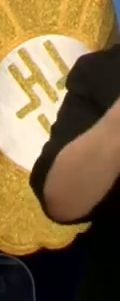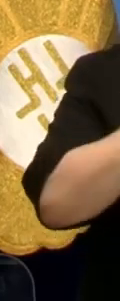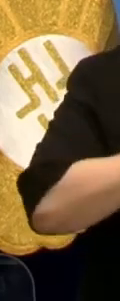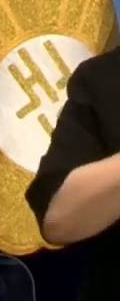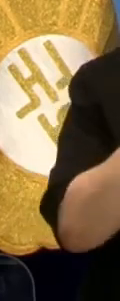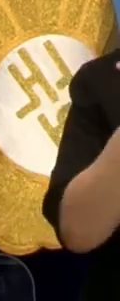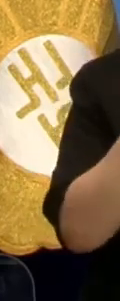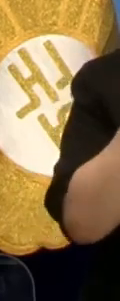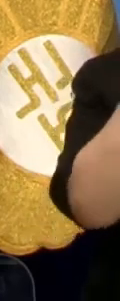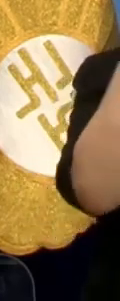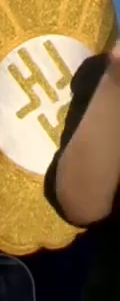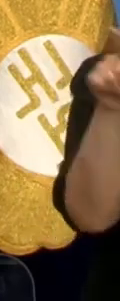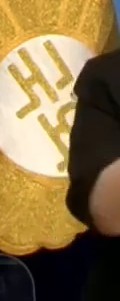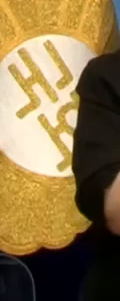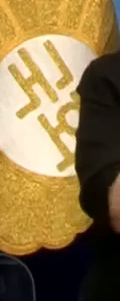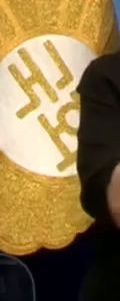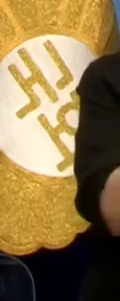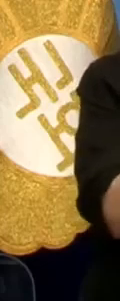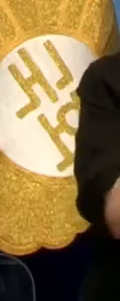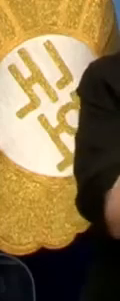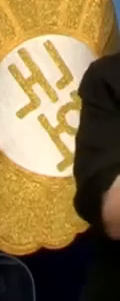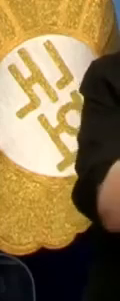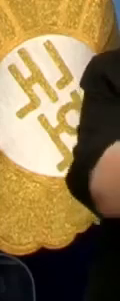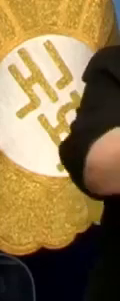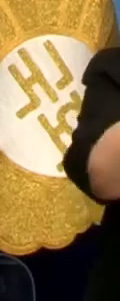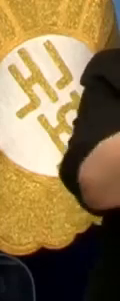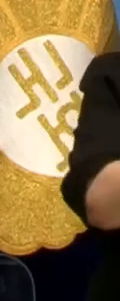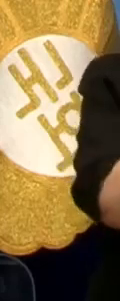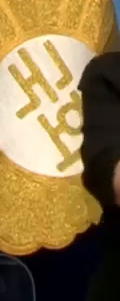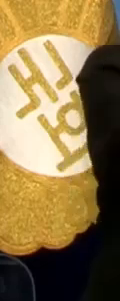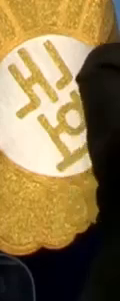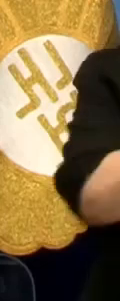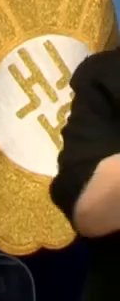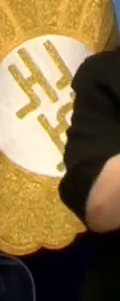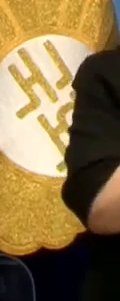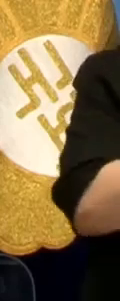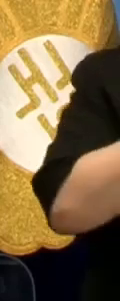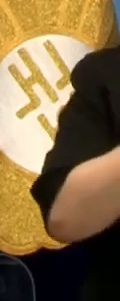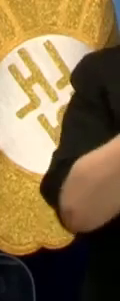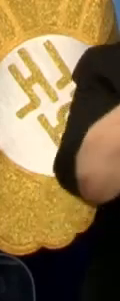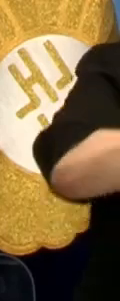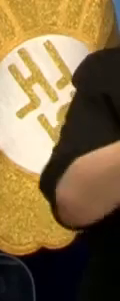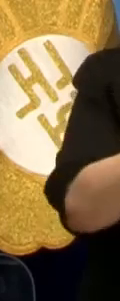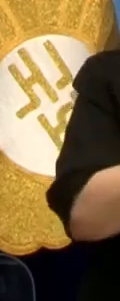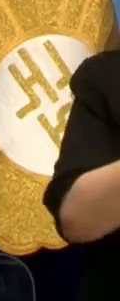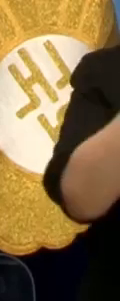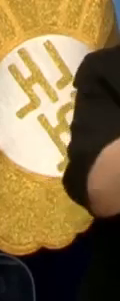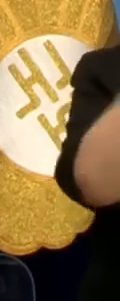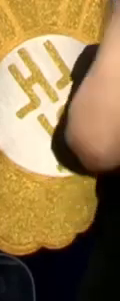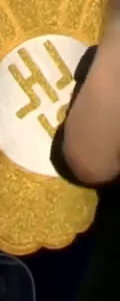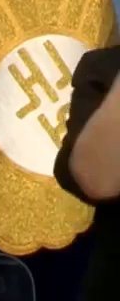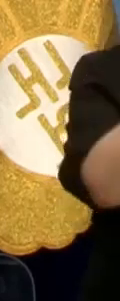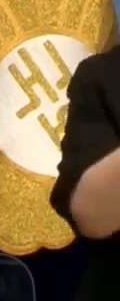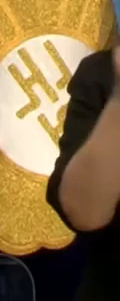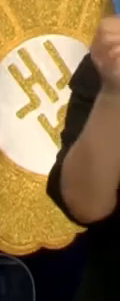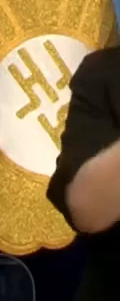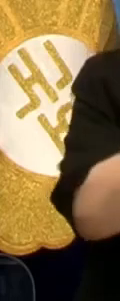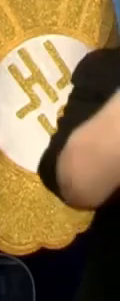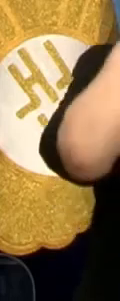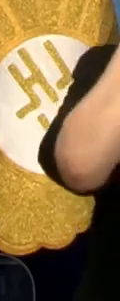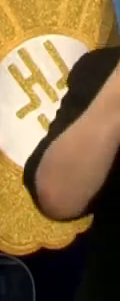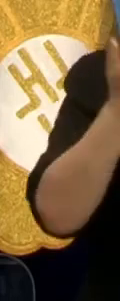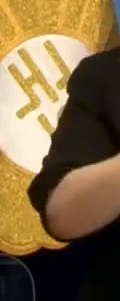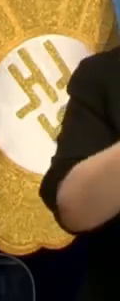되고 확신하신다면 증세가 자신에게 이익이기 때문에 국민의 동의를 얻는 것이 그리 어려운